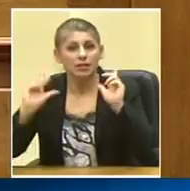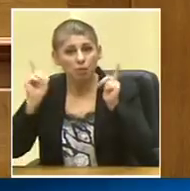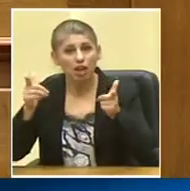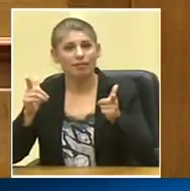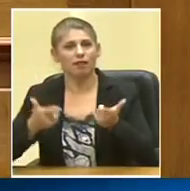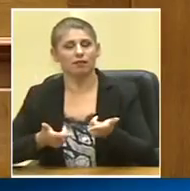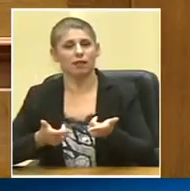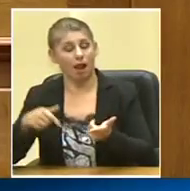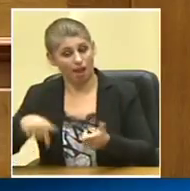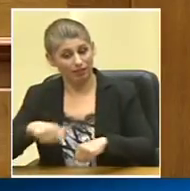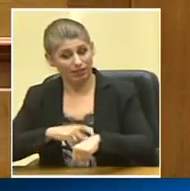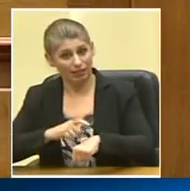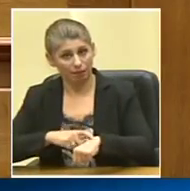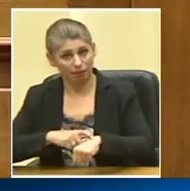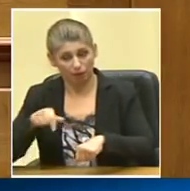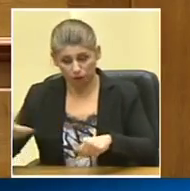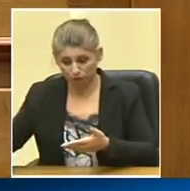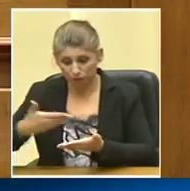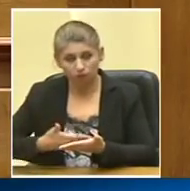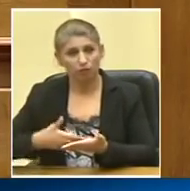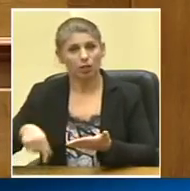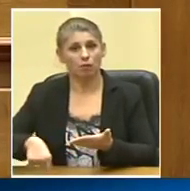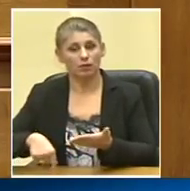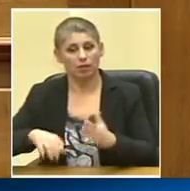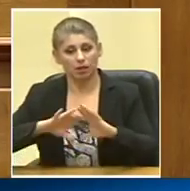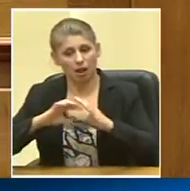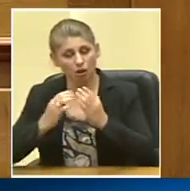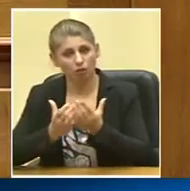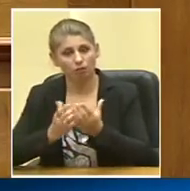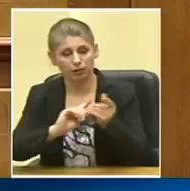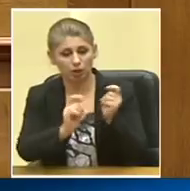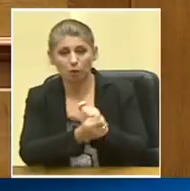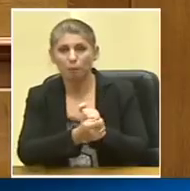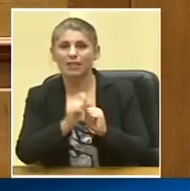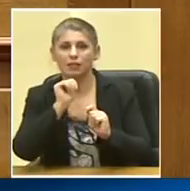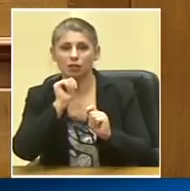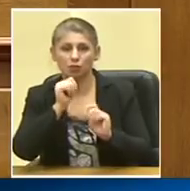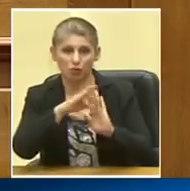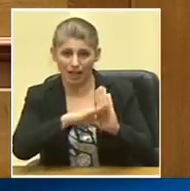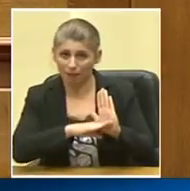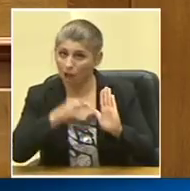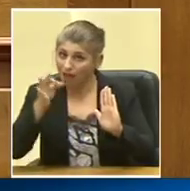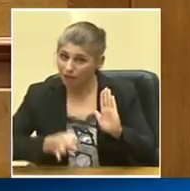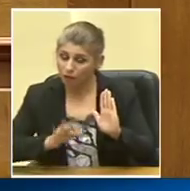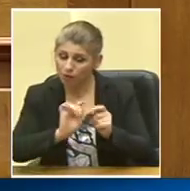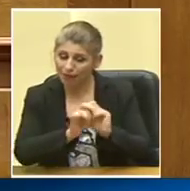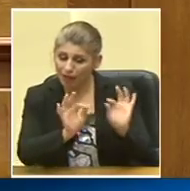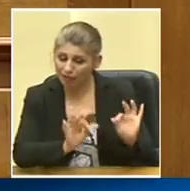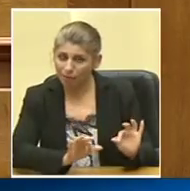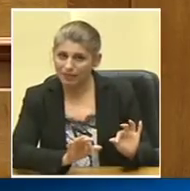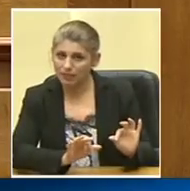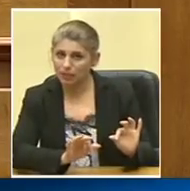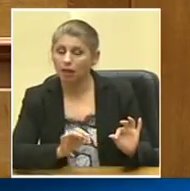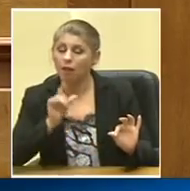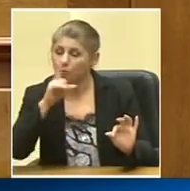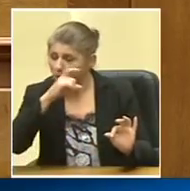Και αυτή τη στιγμή αυτό που ερχόμαστε να ολοκληρώσουμε με την αναθεώρηση είναι ακριβώς μεταρρυθμίσεις που σε πολύ